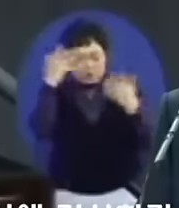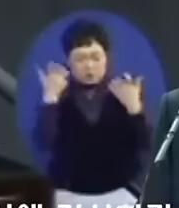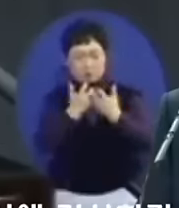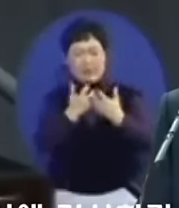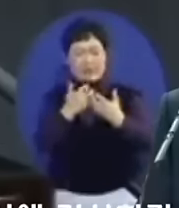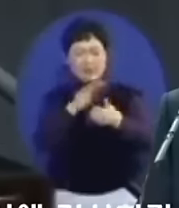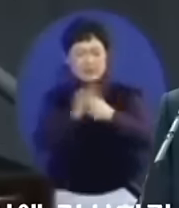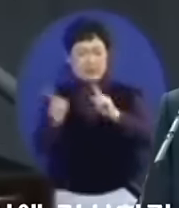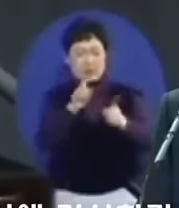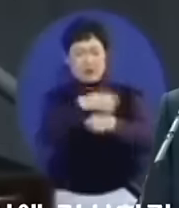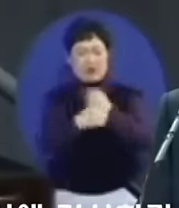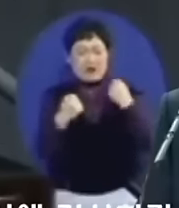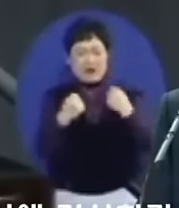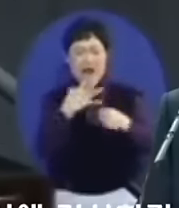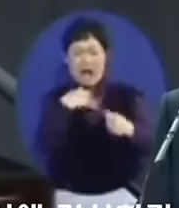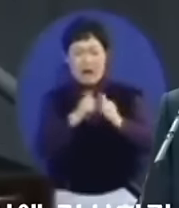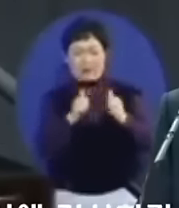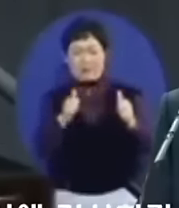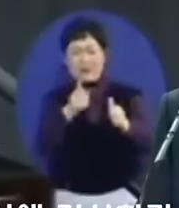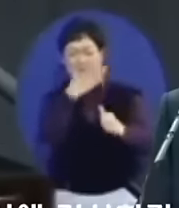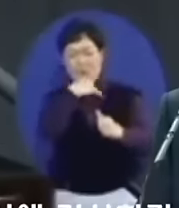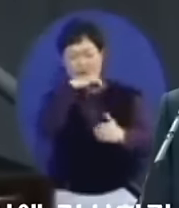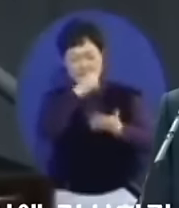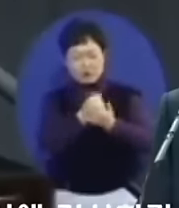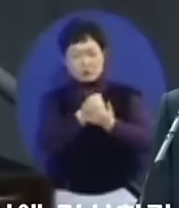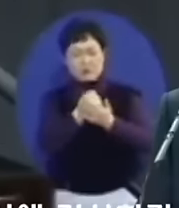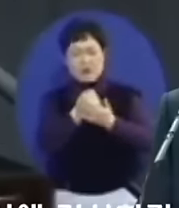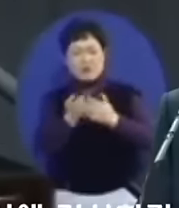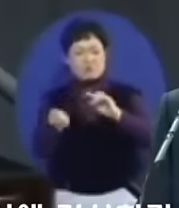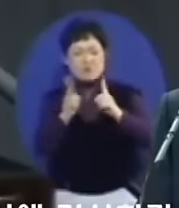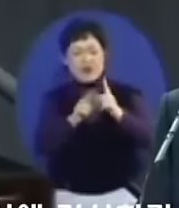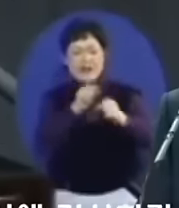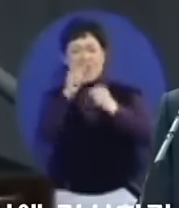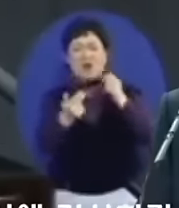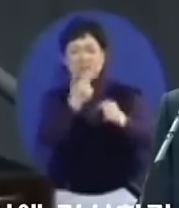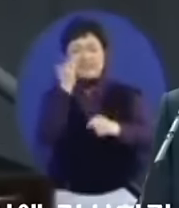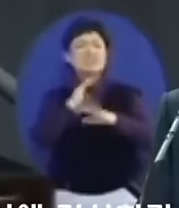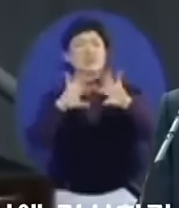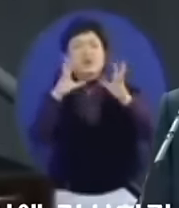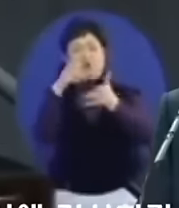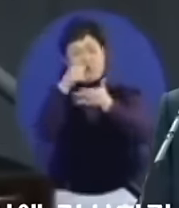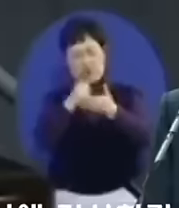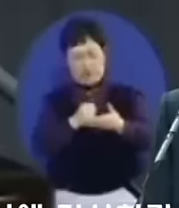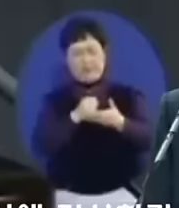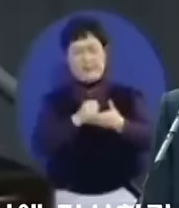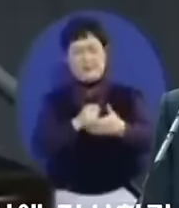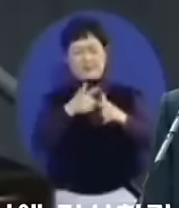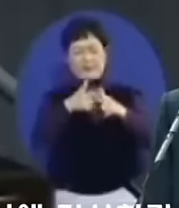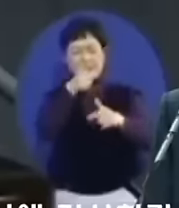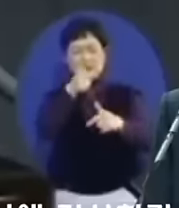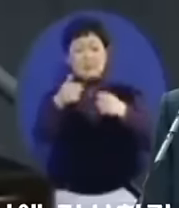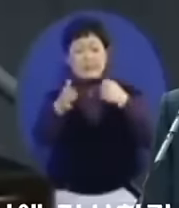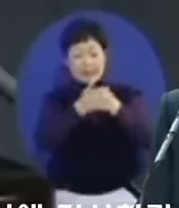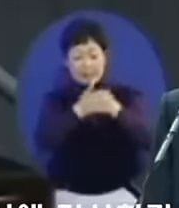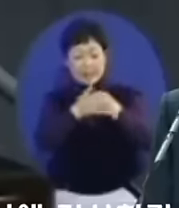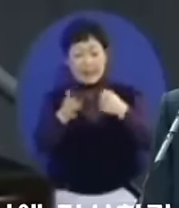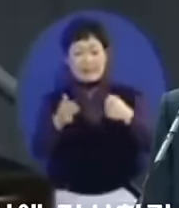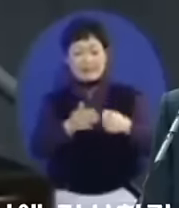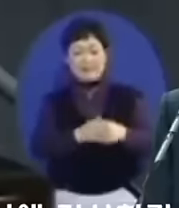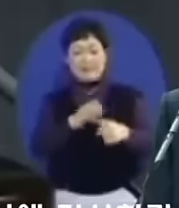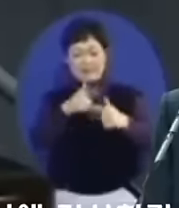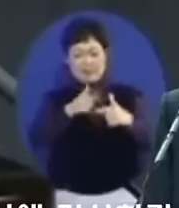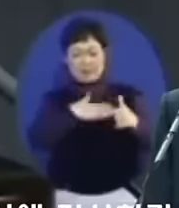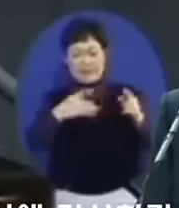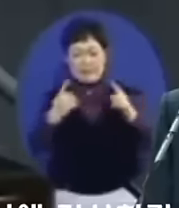건강을 주시고 아브라함의 복과 형통을 주시고 부활 영생 천국을 주신 것입니다. 예수님 때문에, 예수님이